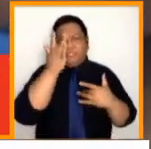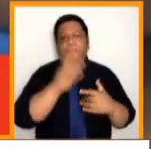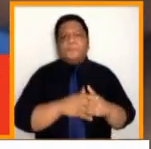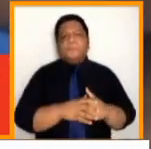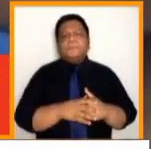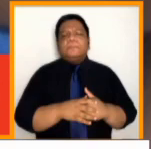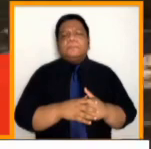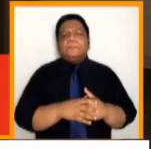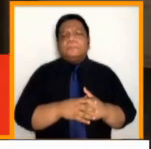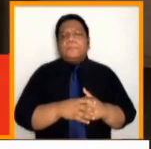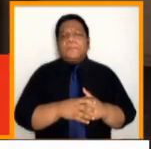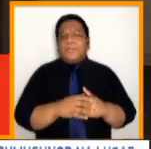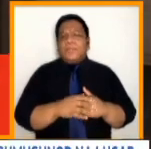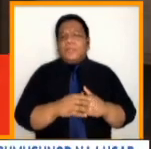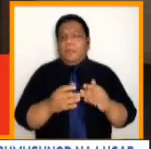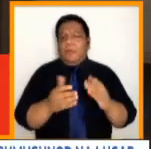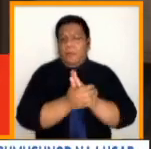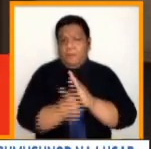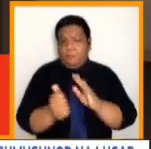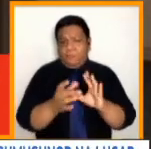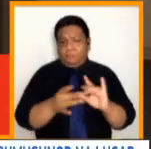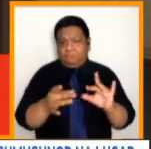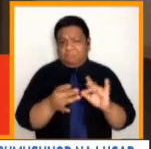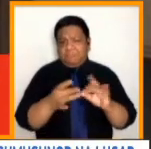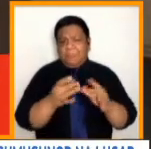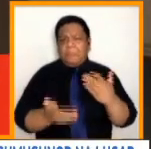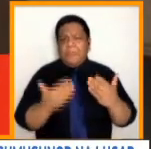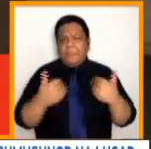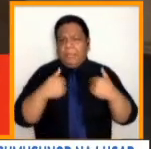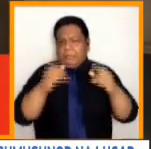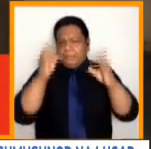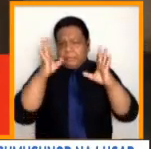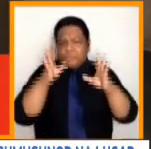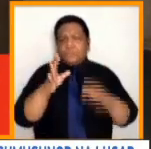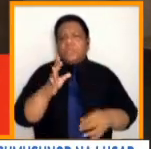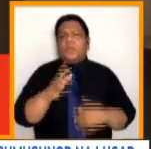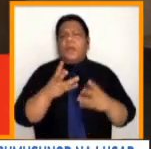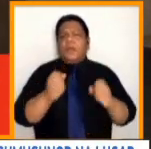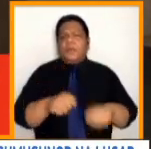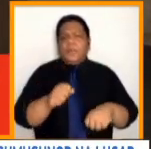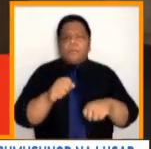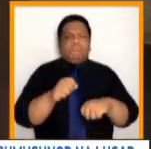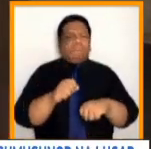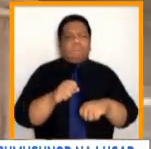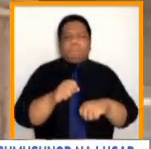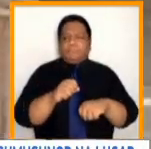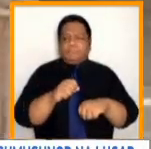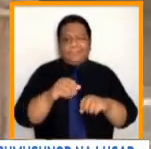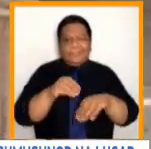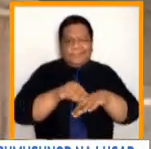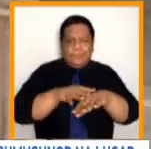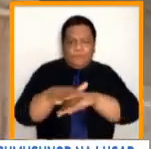eksperto, posible raw may health risk at side effects ang venom ng bubuyog.